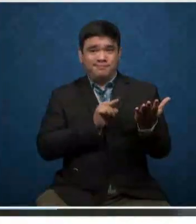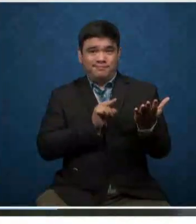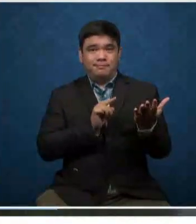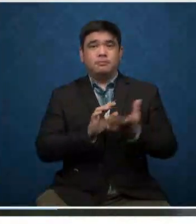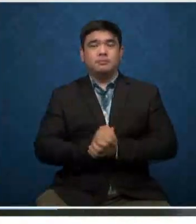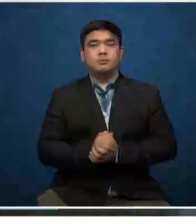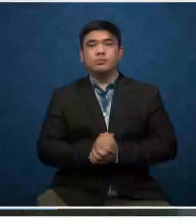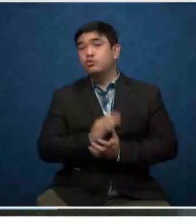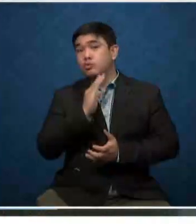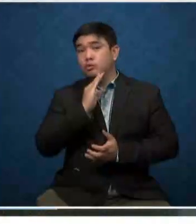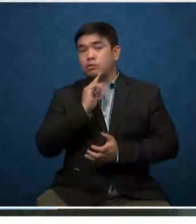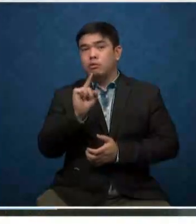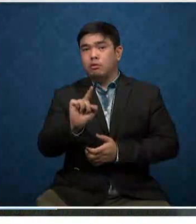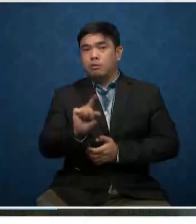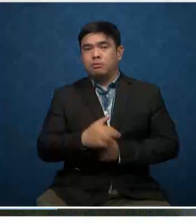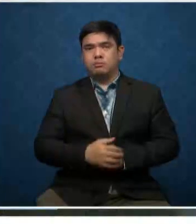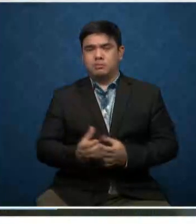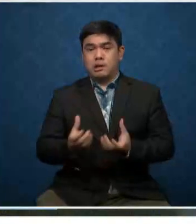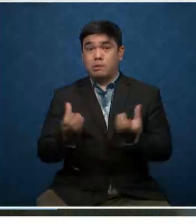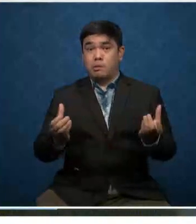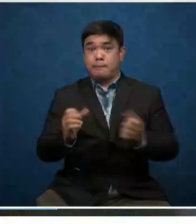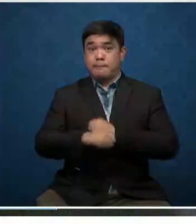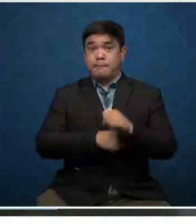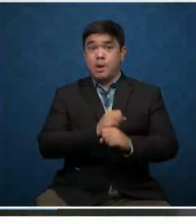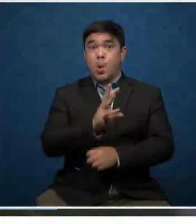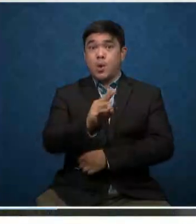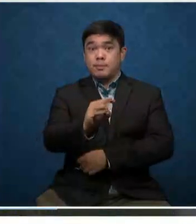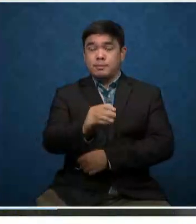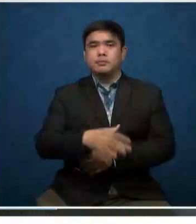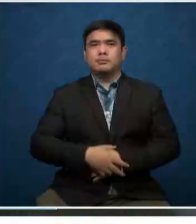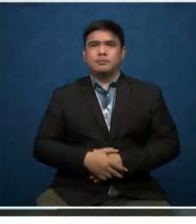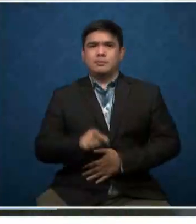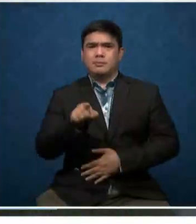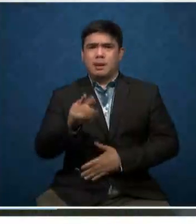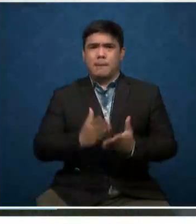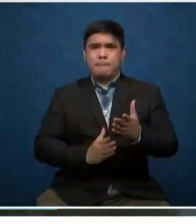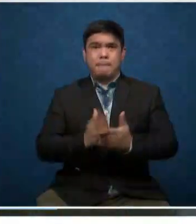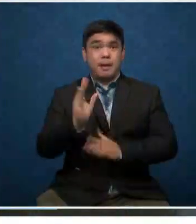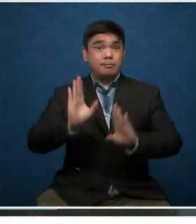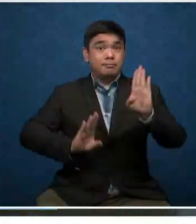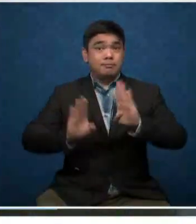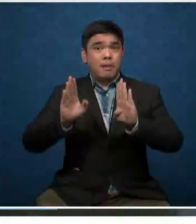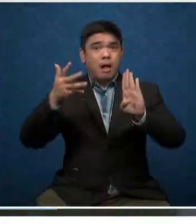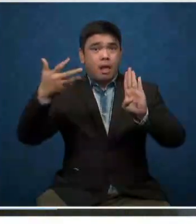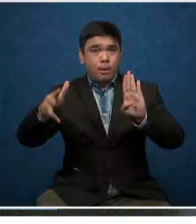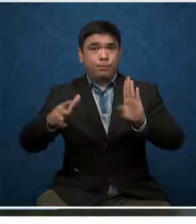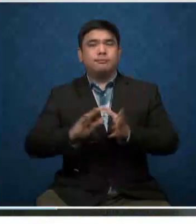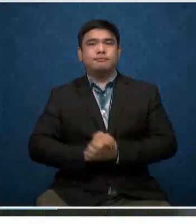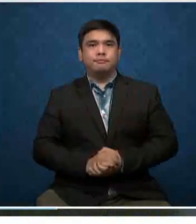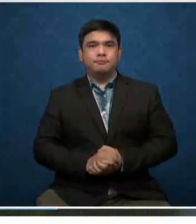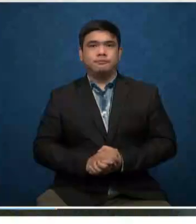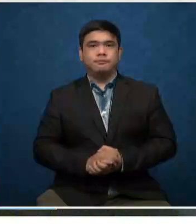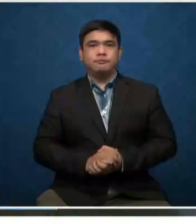การที่รัฐธรรมนูญปี 60เนี่ยได้ผ่านการทำประชามติมาแล้วนะ